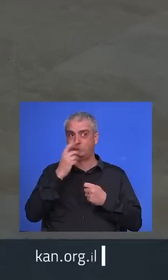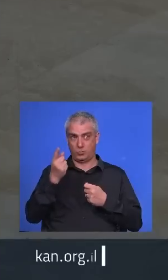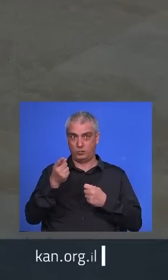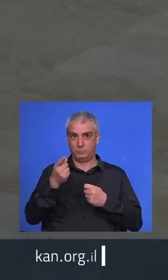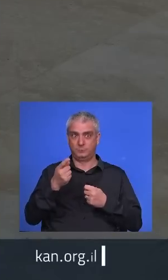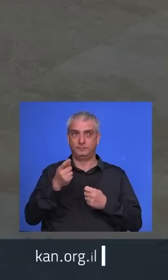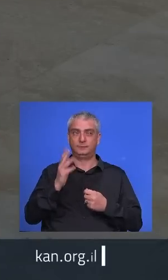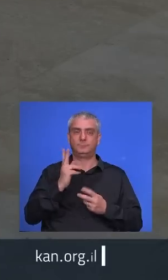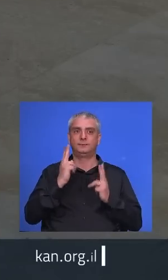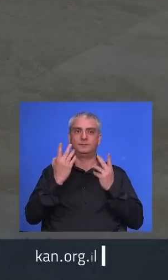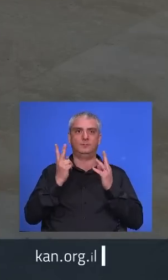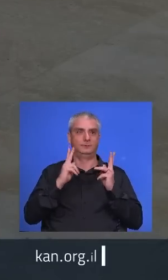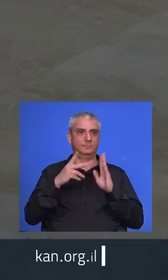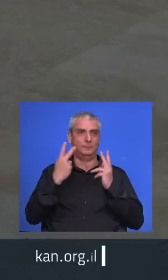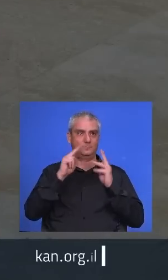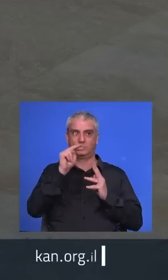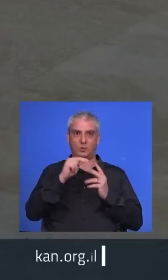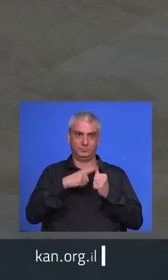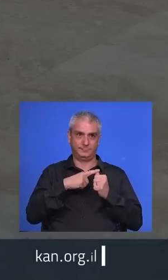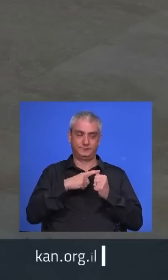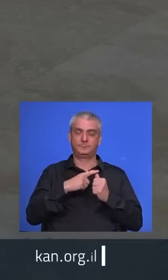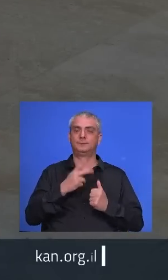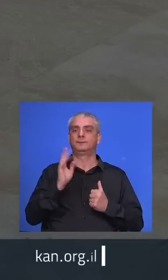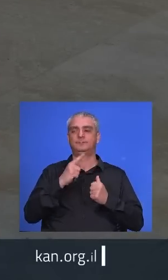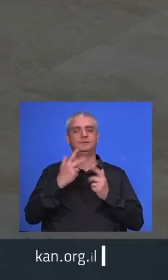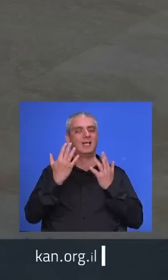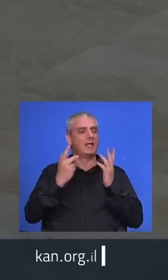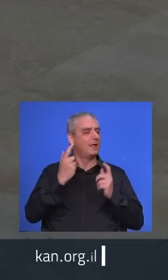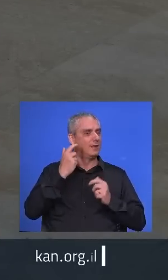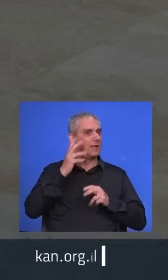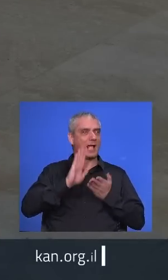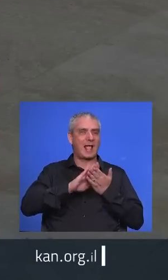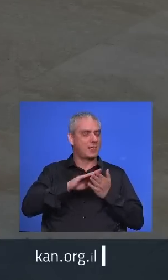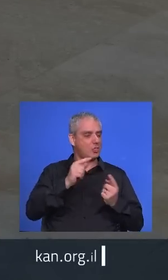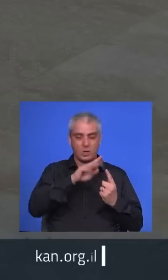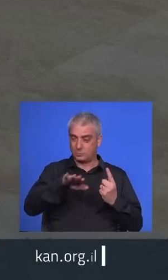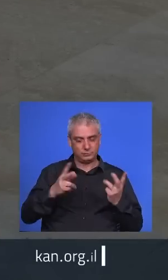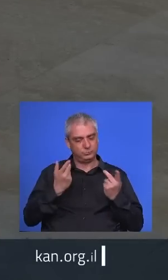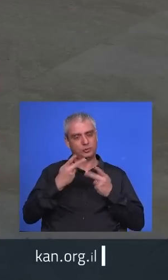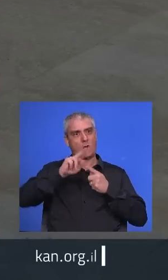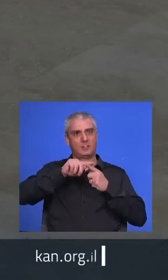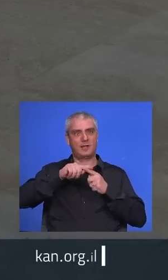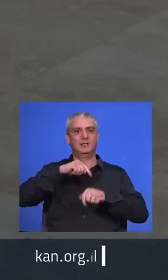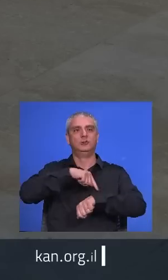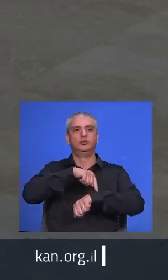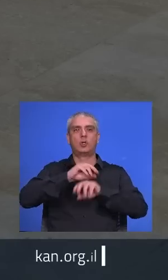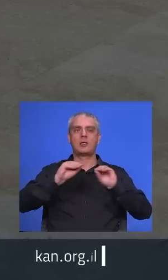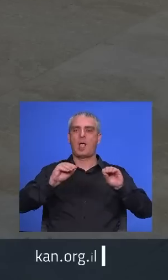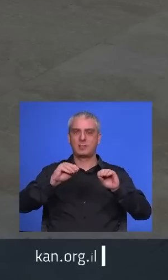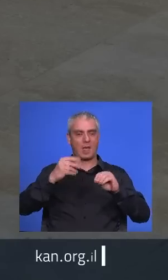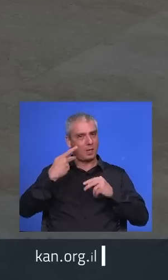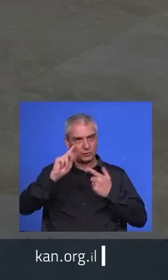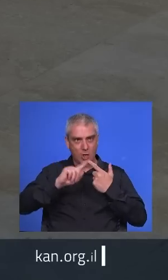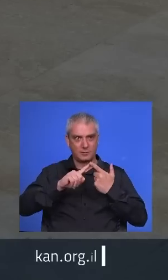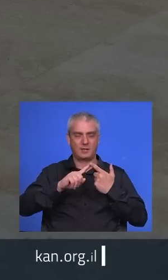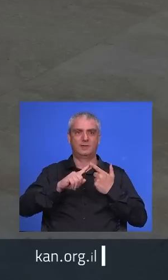כמה נושאים עיקריים. זה אומר גם העלאת מספר הגננות פר ילד, גם הכפלת שעות ההדרכה פדגוגיות